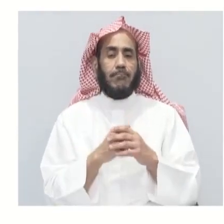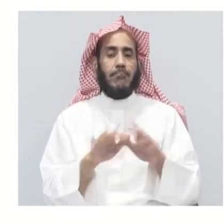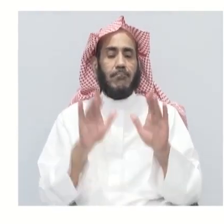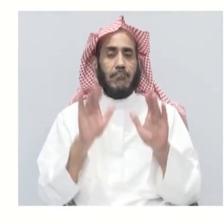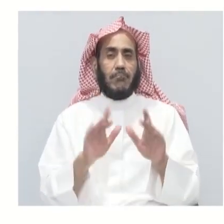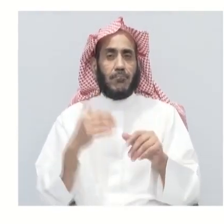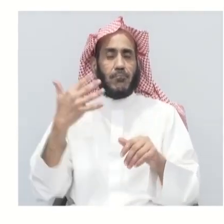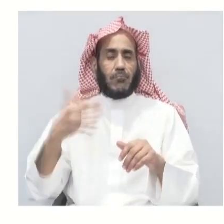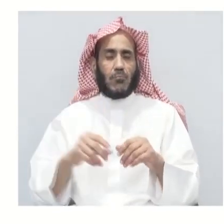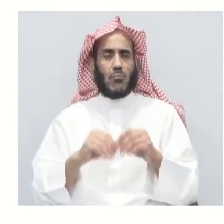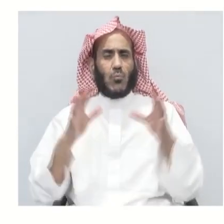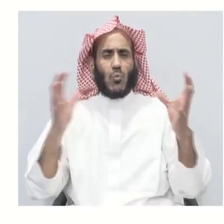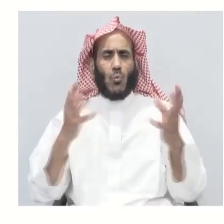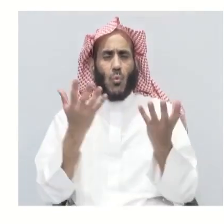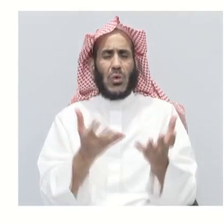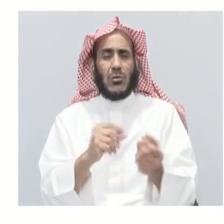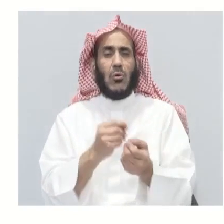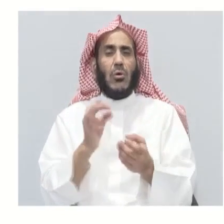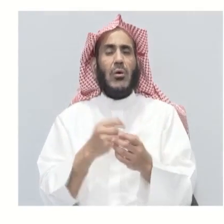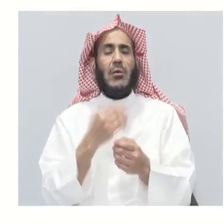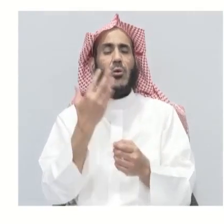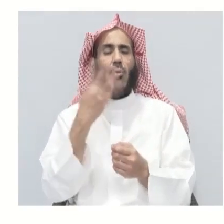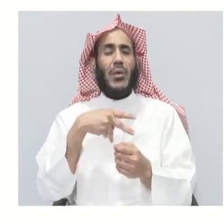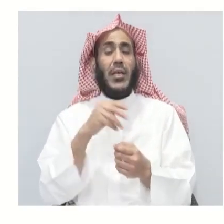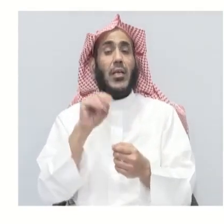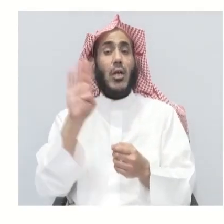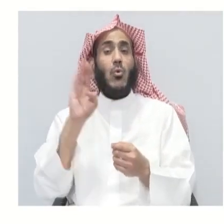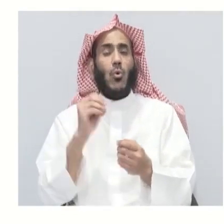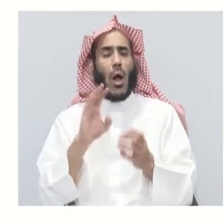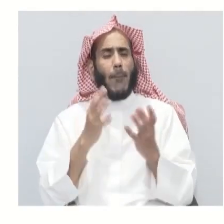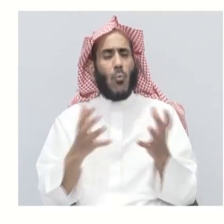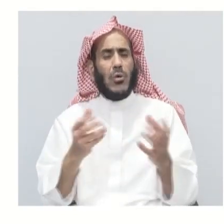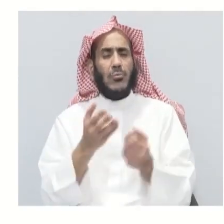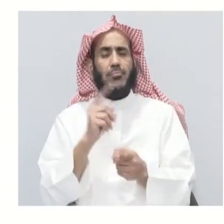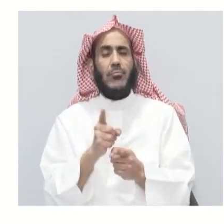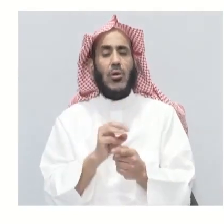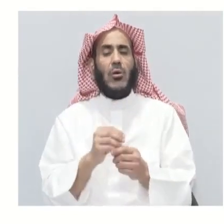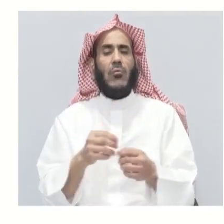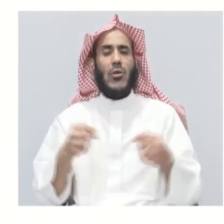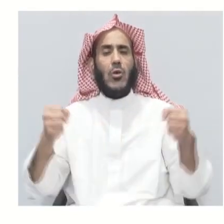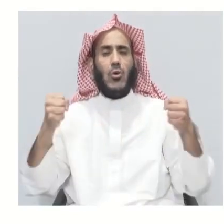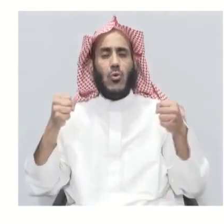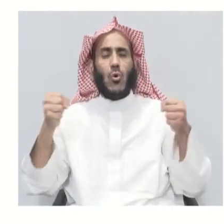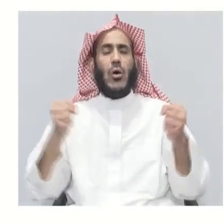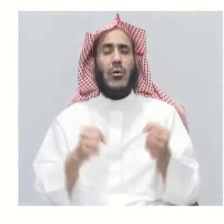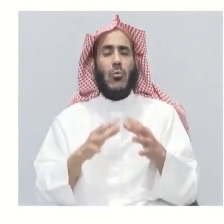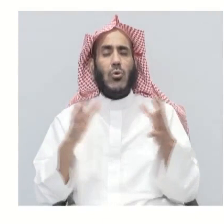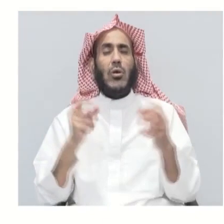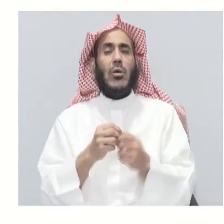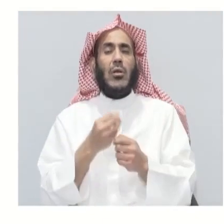طفل كتلته 45 غم استوعب هذه القصه في ارجوحه كتلتها